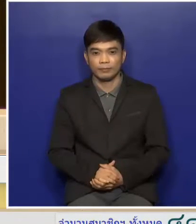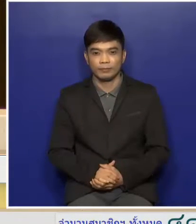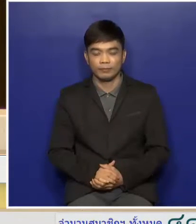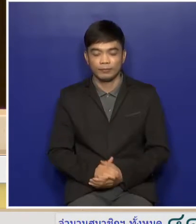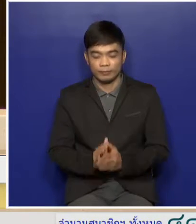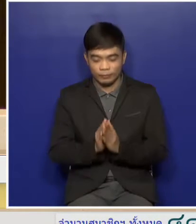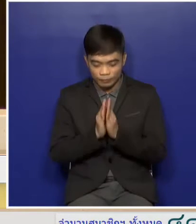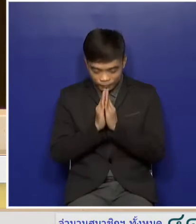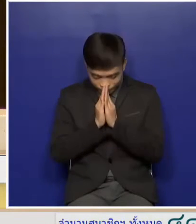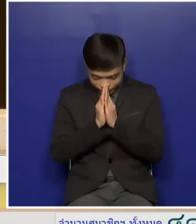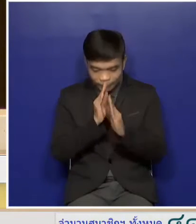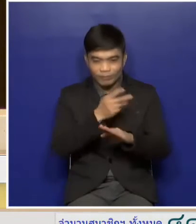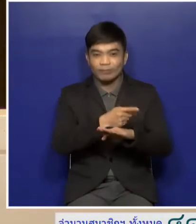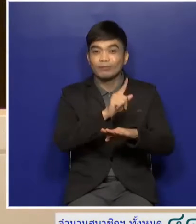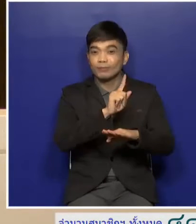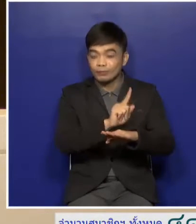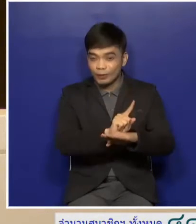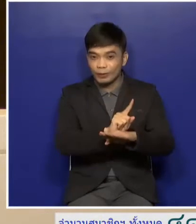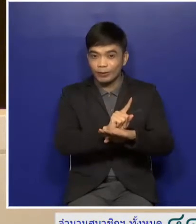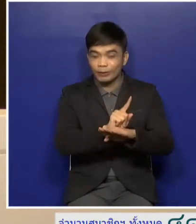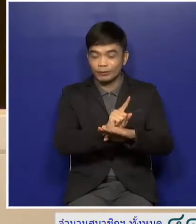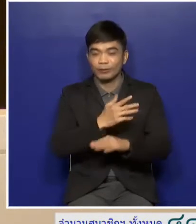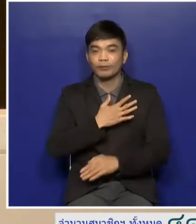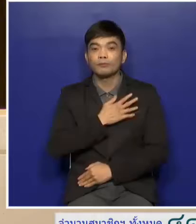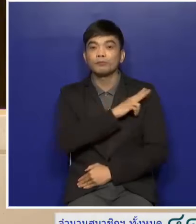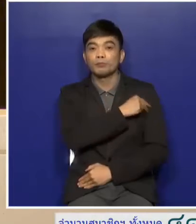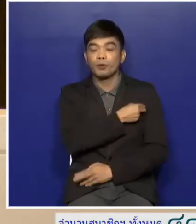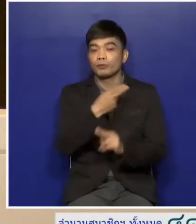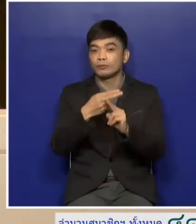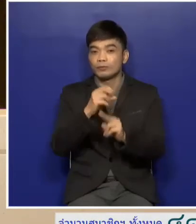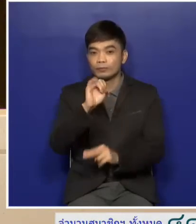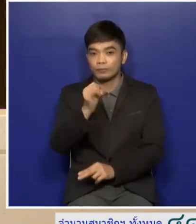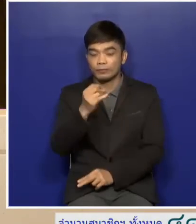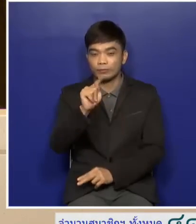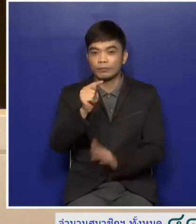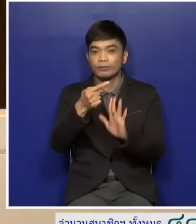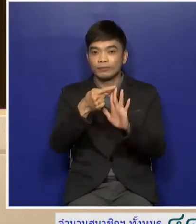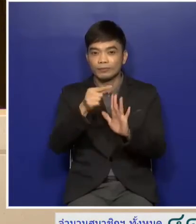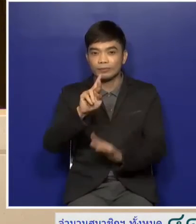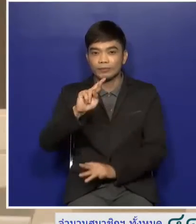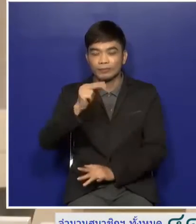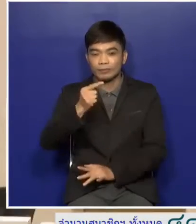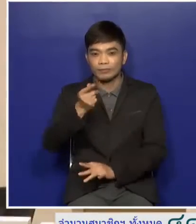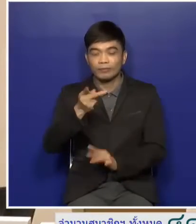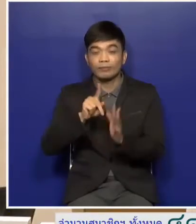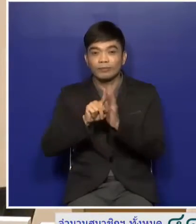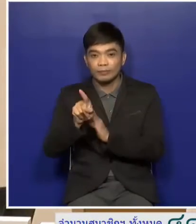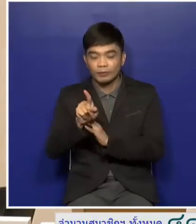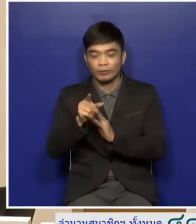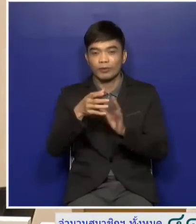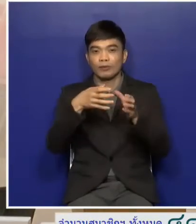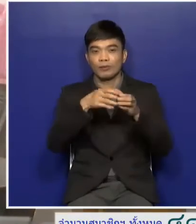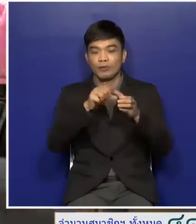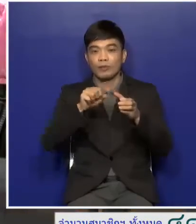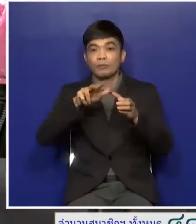กระเป็นท่านประทานสภาที่ขอรบผมในแทยจัตุรงเพลนรพัศสมาชิษภาพผใจละสะดรจัหวสีสเกต พักเพื่ไทย